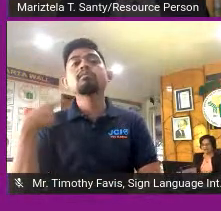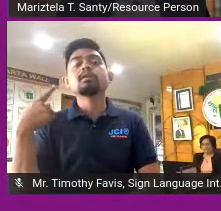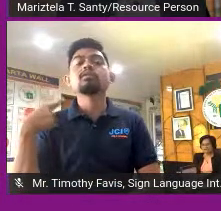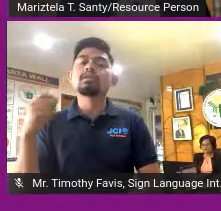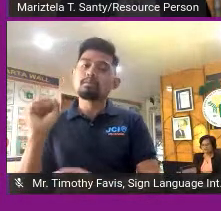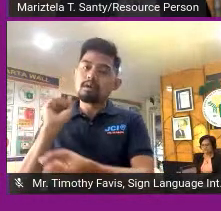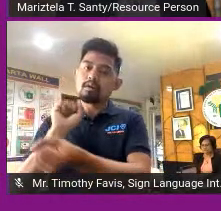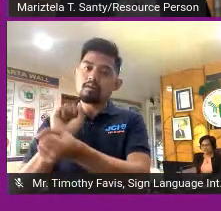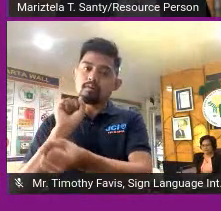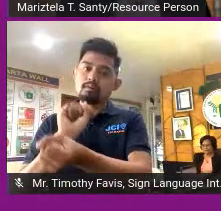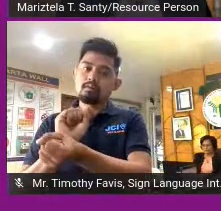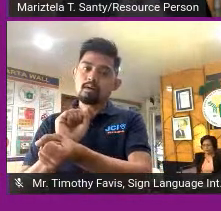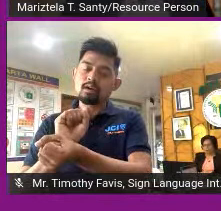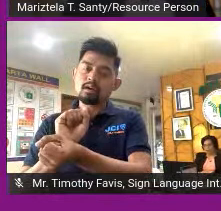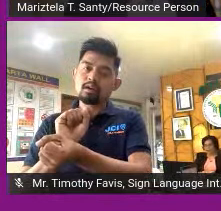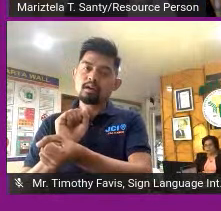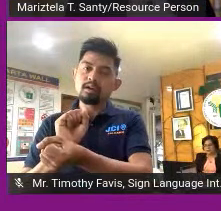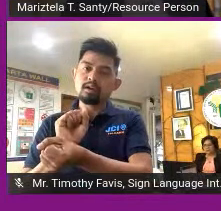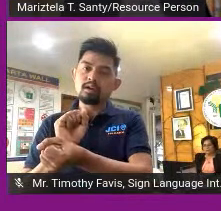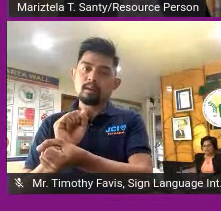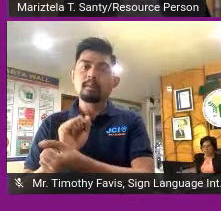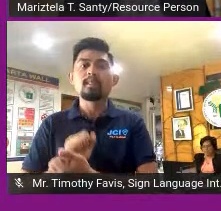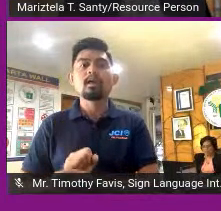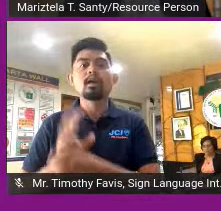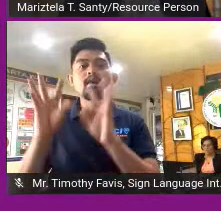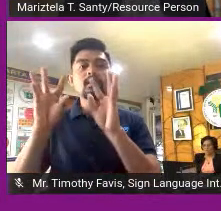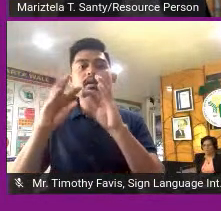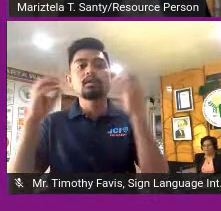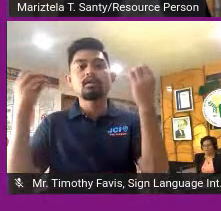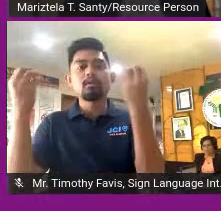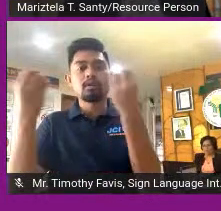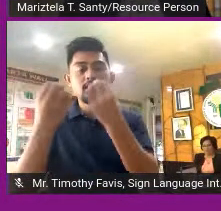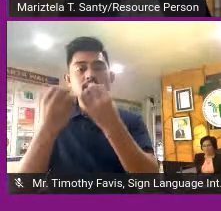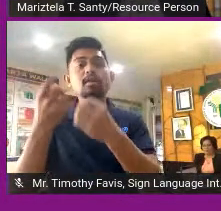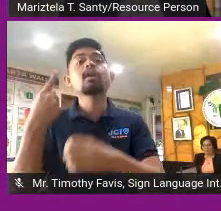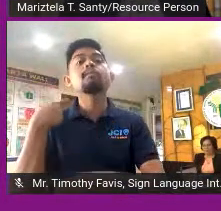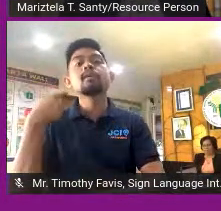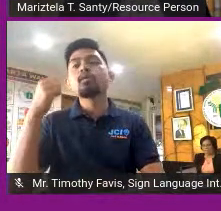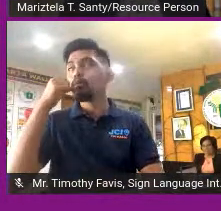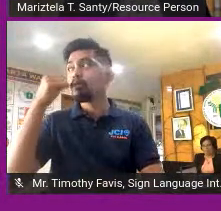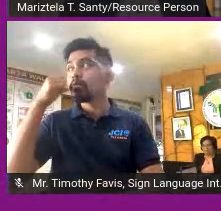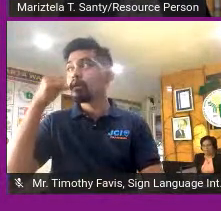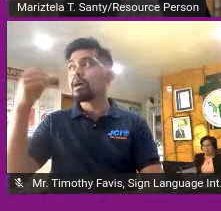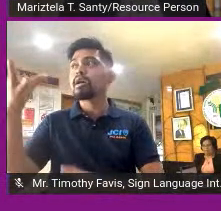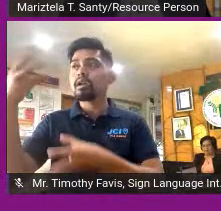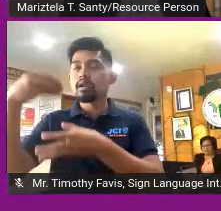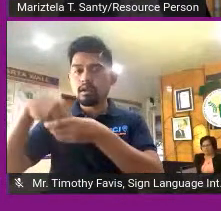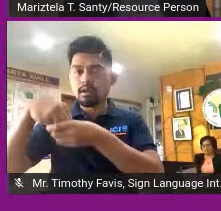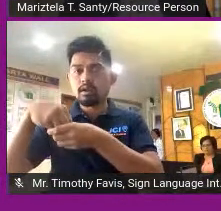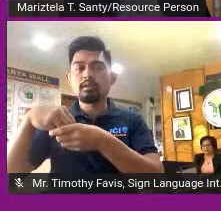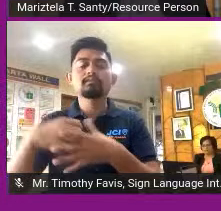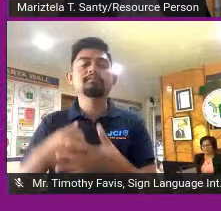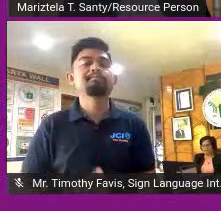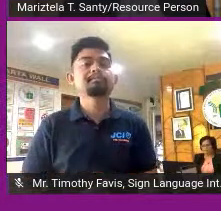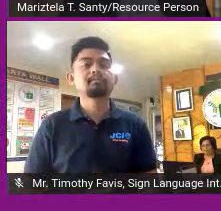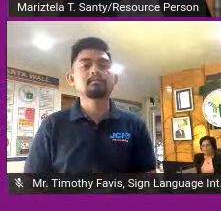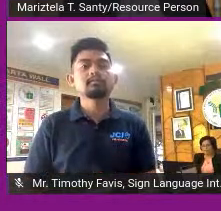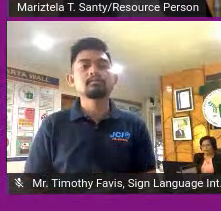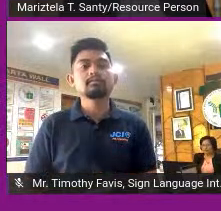occupations na and political organizations na mayroon ding mga babae at may mga babae na rin na